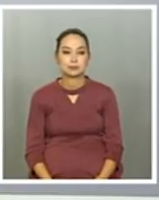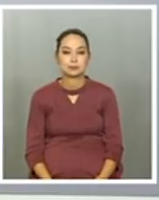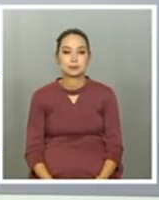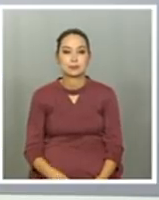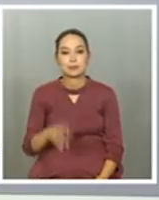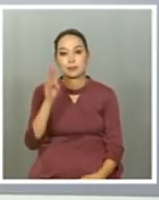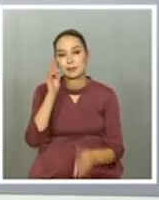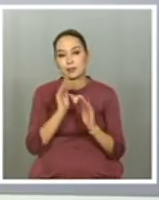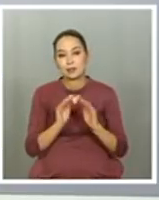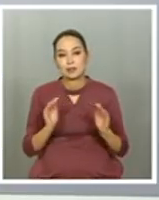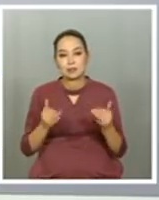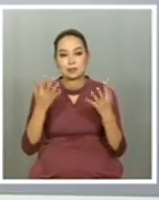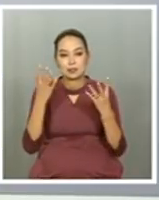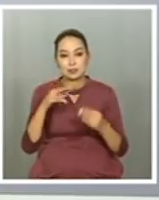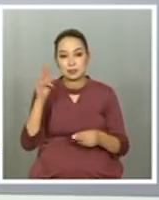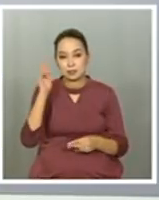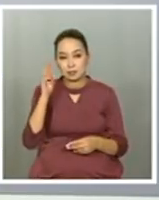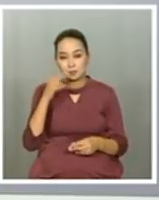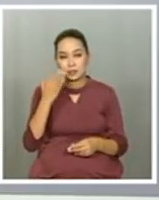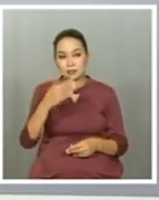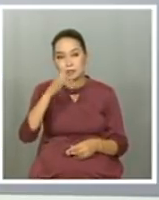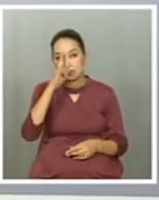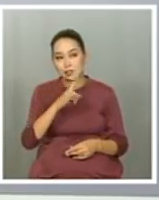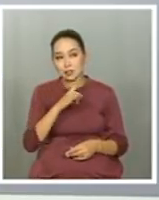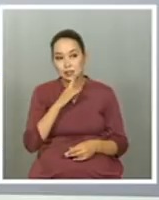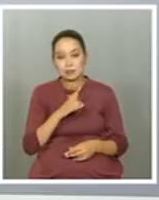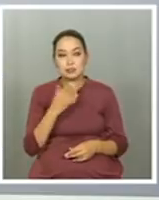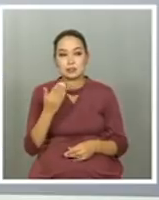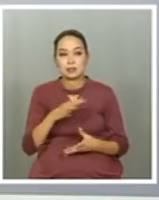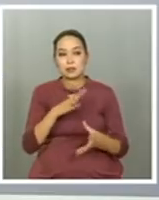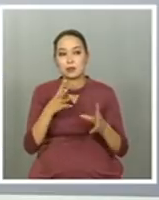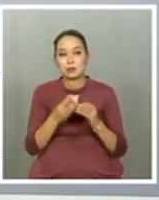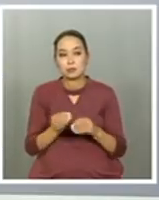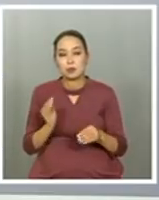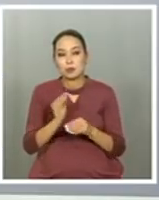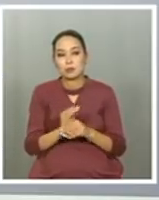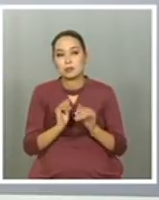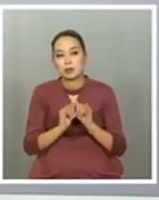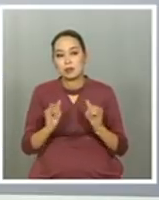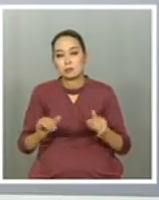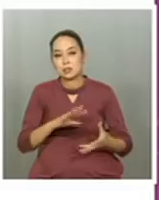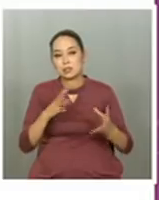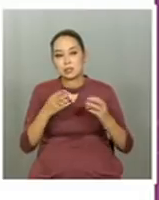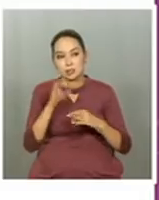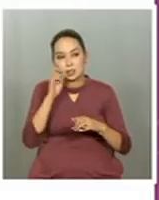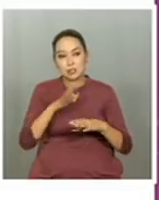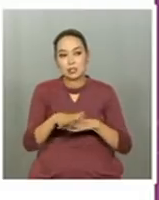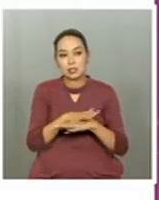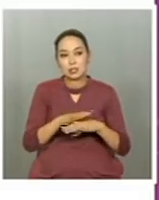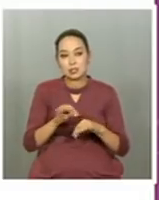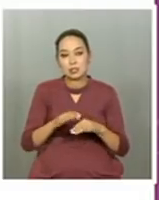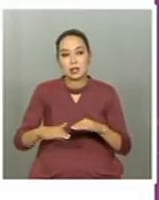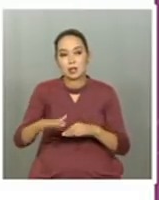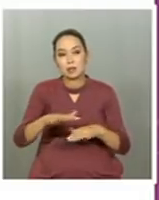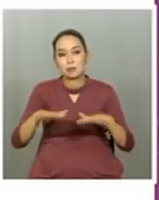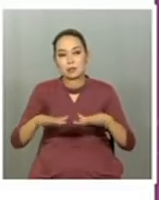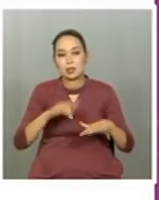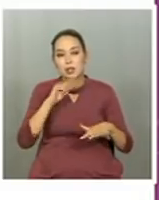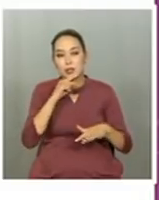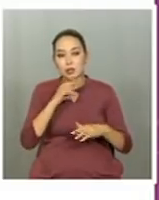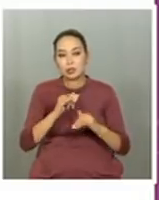Оқушылар, бүгінгі сабақта сіздер қазақстандық компонентті қосымша қамту негізінде елдер мен аймақтардың экономикалық